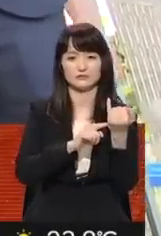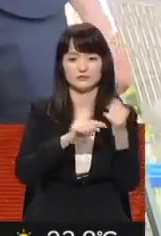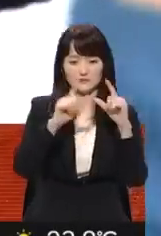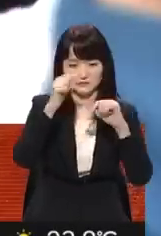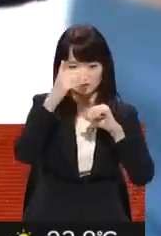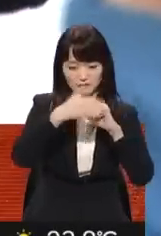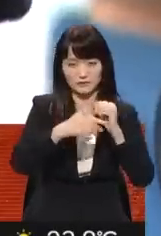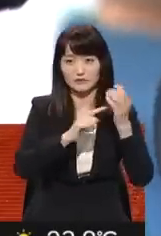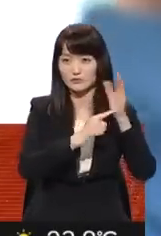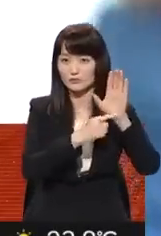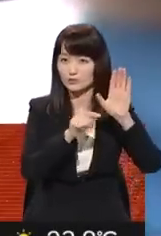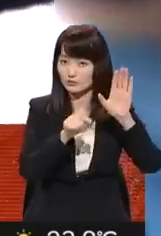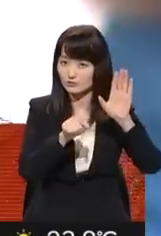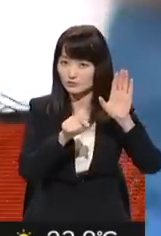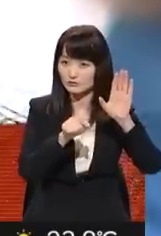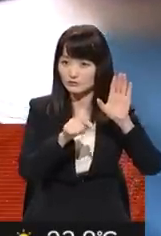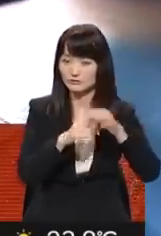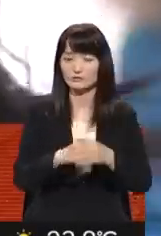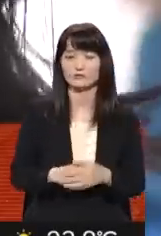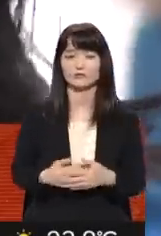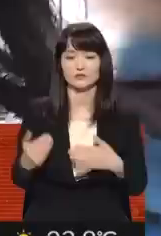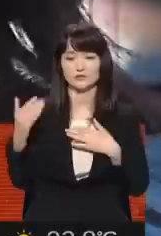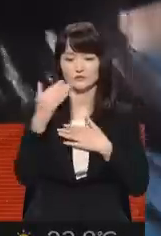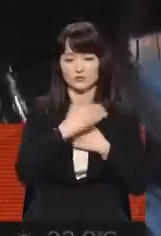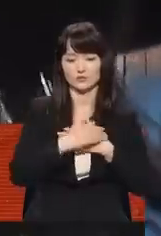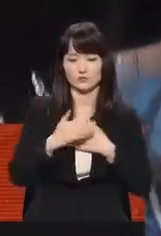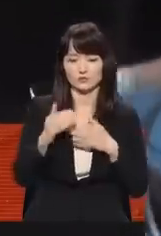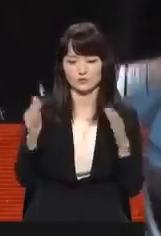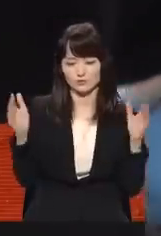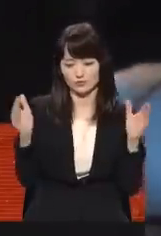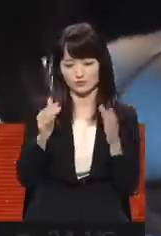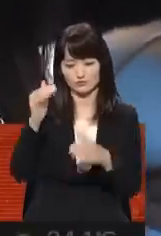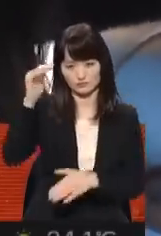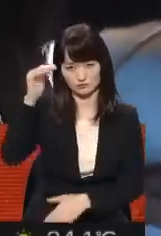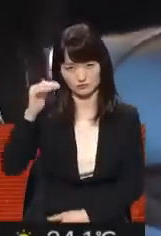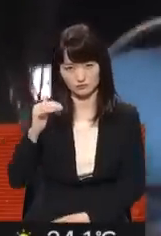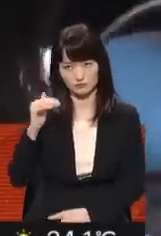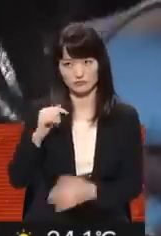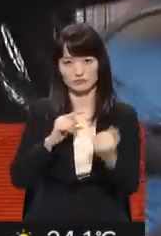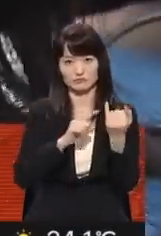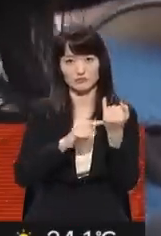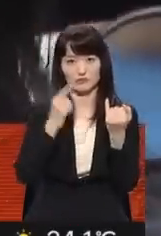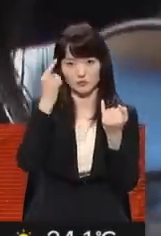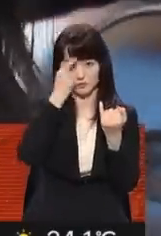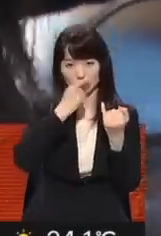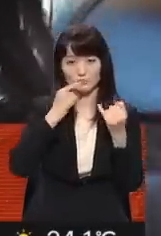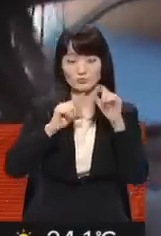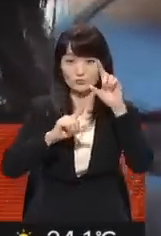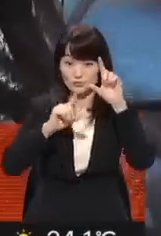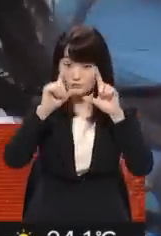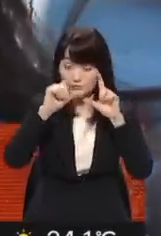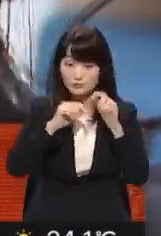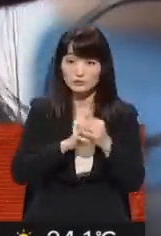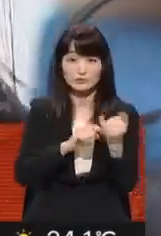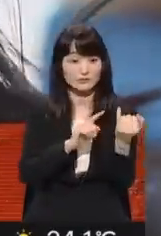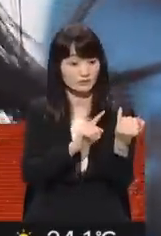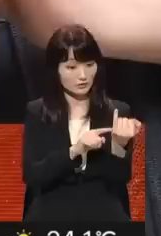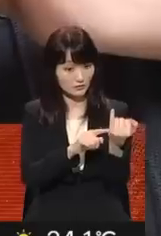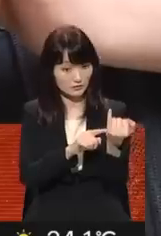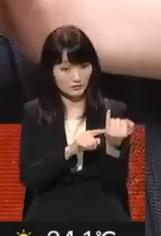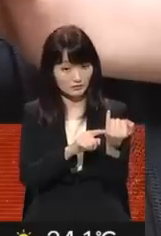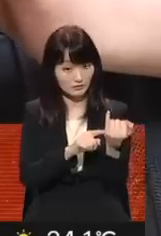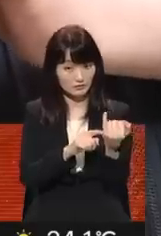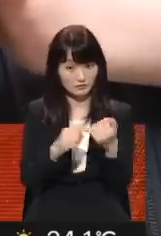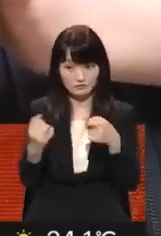보면 지금 딱 보면 체구도 상당히 작은 편입니다. 네. 그리고 정유정의 얼굴 표정을 보면 아니 이런 사람이 그런